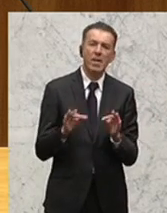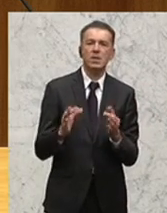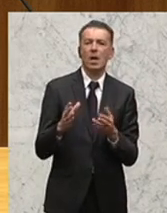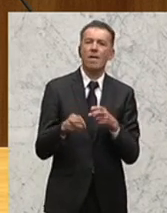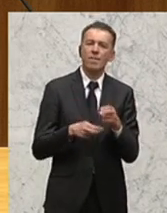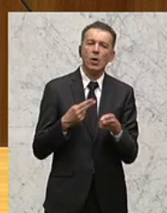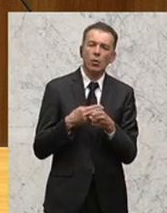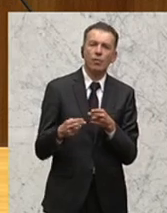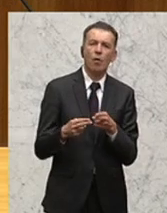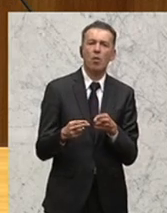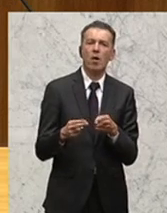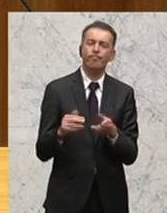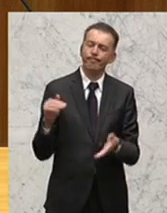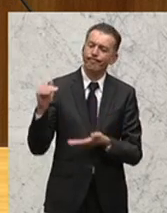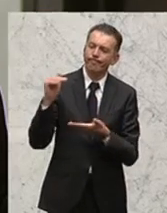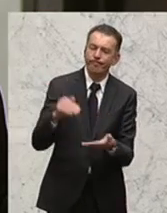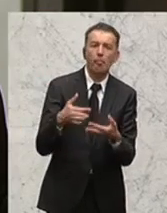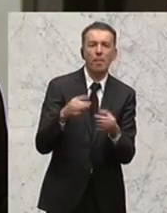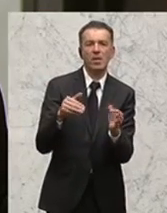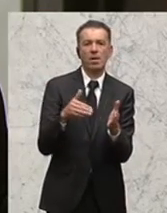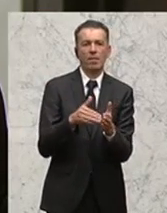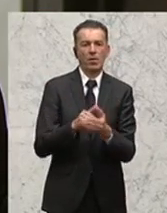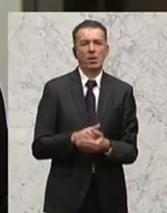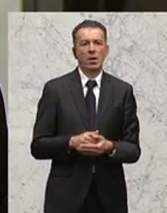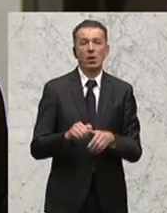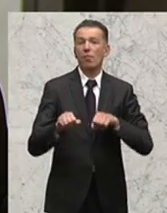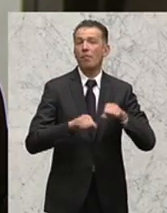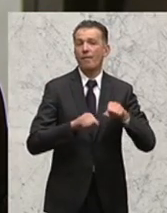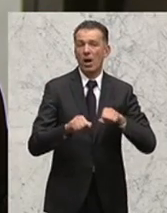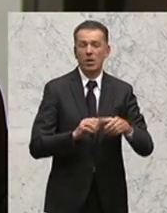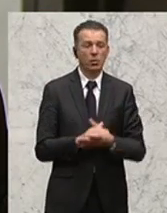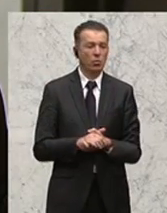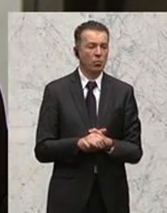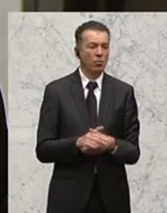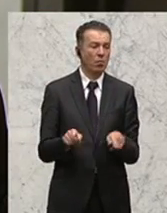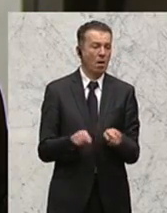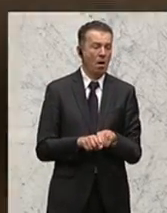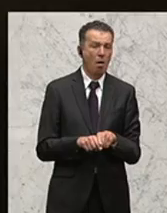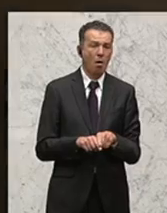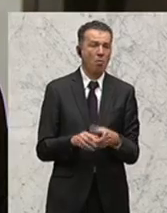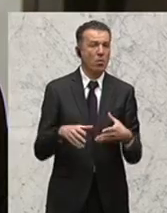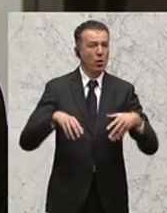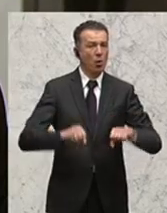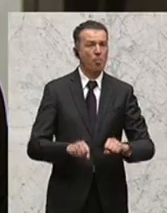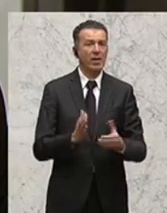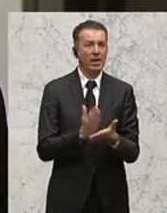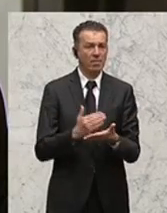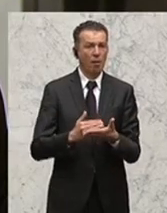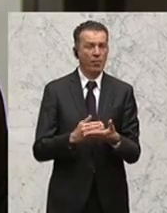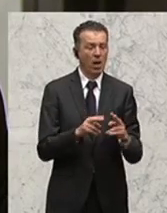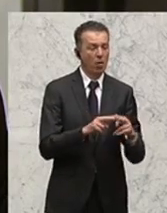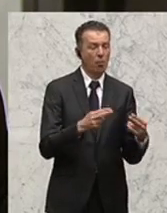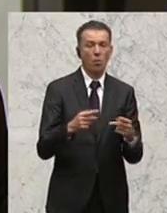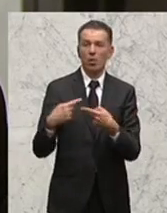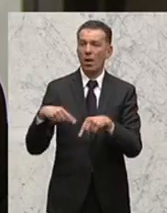einen effektiveren Einsatz der Mittel zu erreichen. Das wird in der Verwaltung so sein. Das wird auch natürlich in der Kompetenzverteilung zwischen Bund und